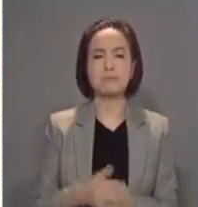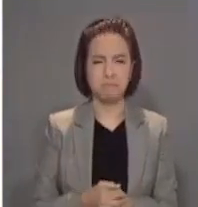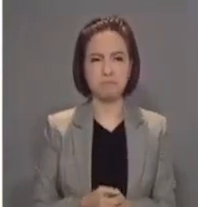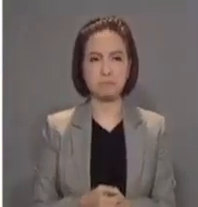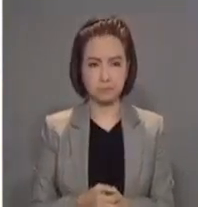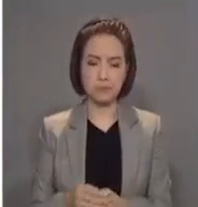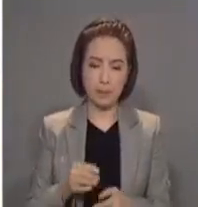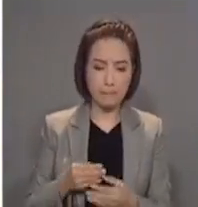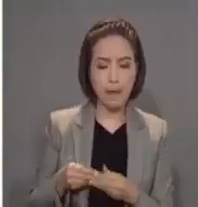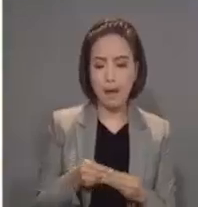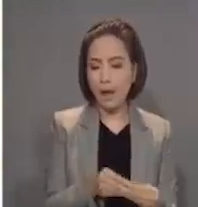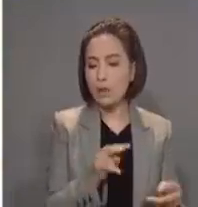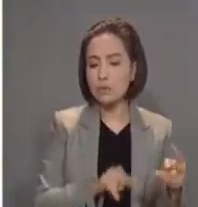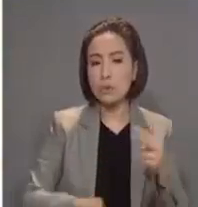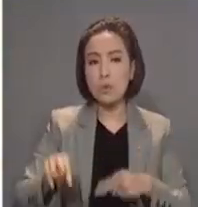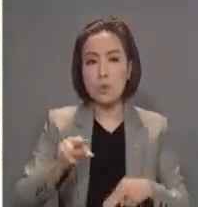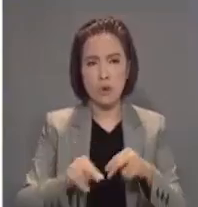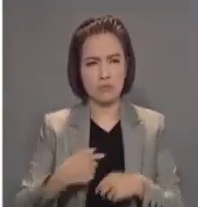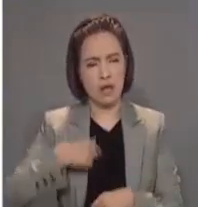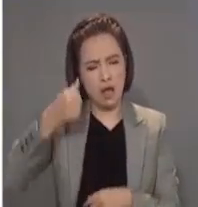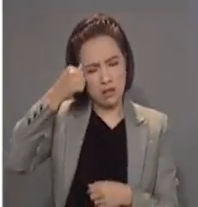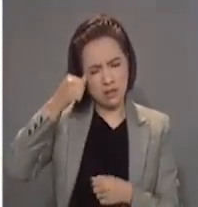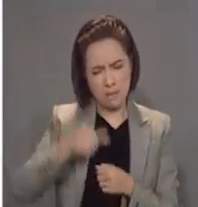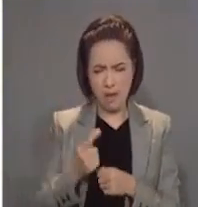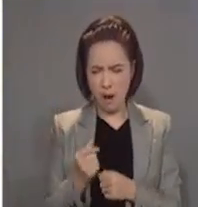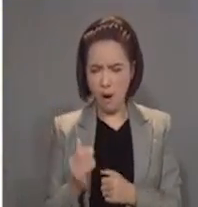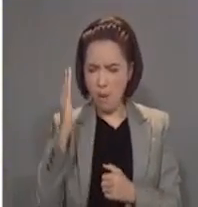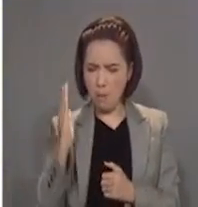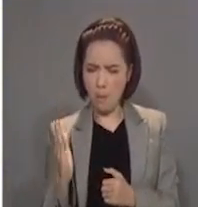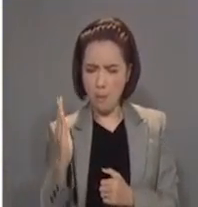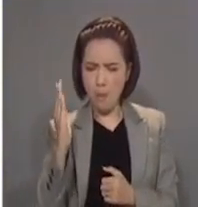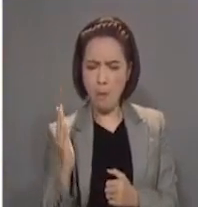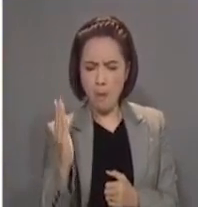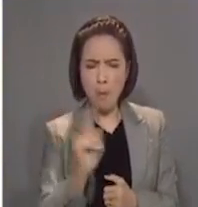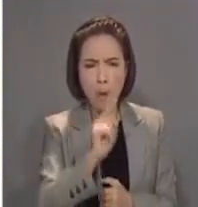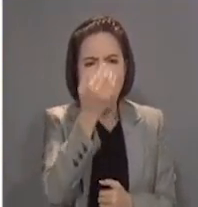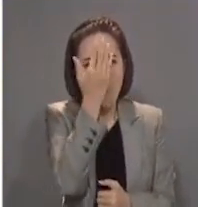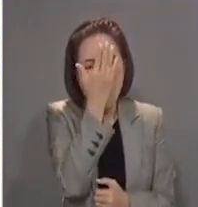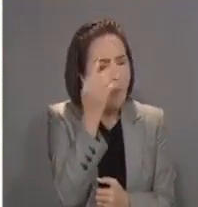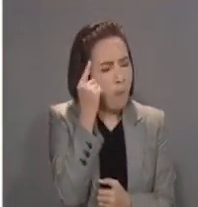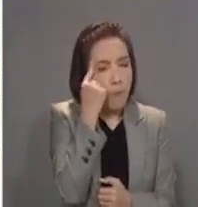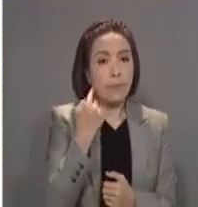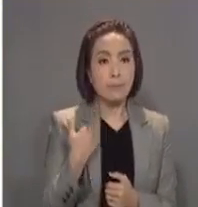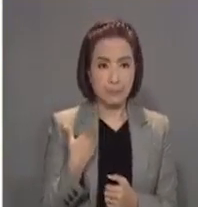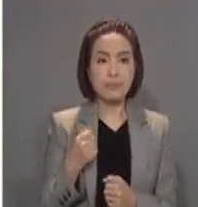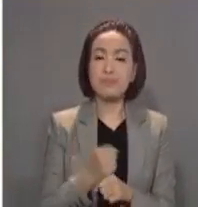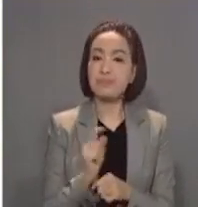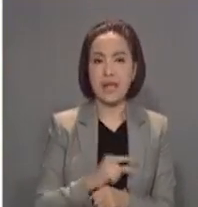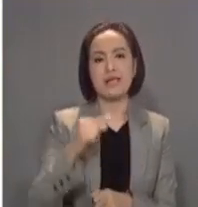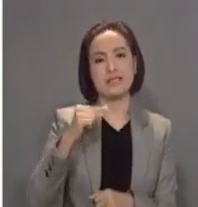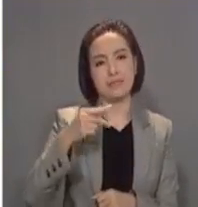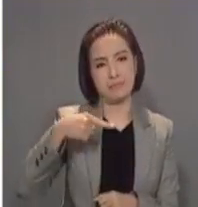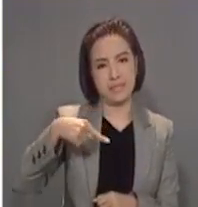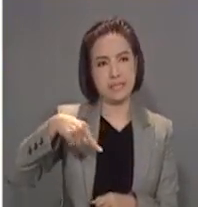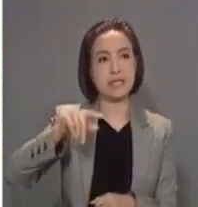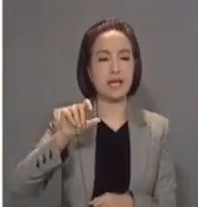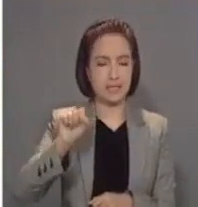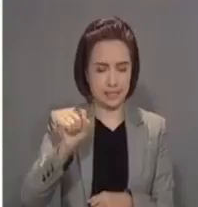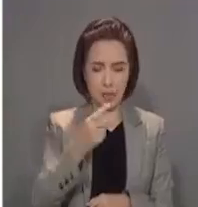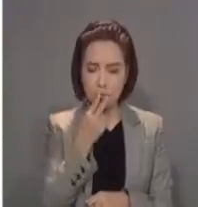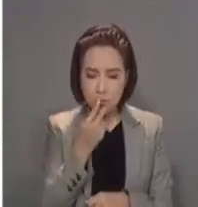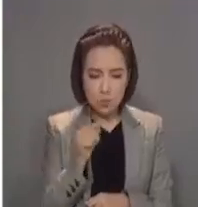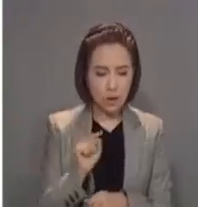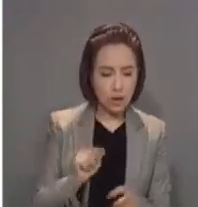ผู้ชี้นำตรวจครับซึ่งเจ้าตัวจำไม่ได้ว่าหลักหมุดอยู่ตรงไหนบ้างครับเจ้าหน้าที่จึงจับพิกัดโดยยึดการใช้ประโยชน์พื้นที่เป็นเก